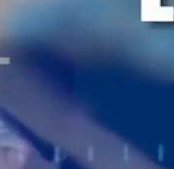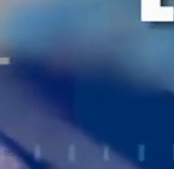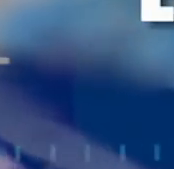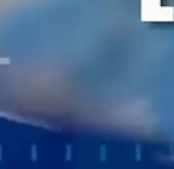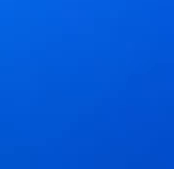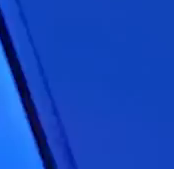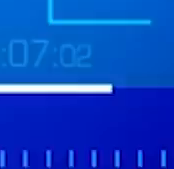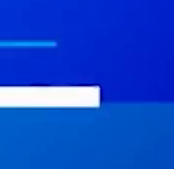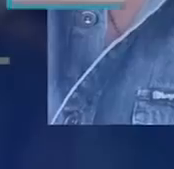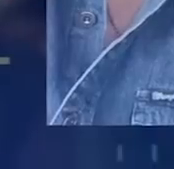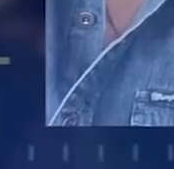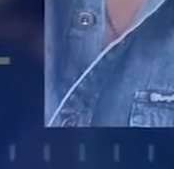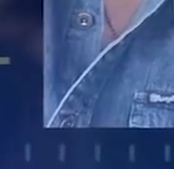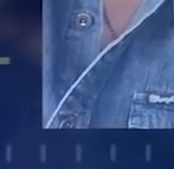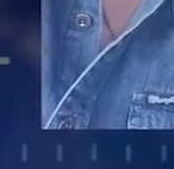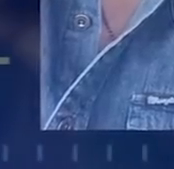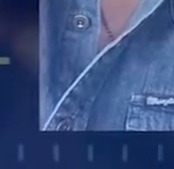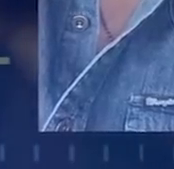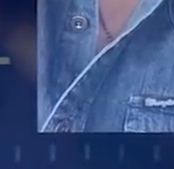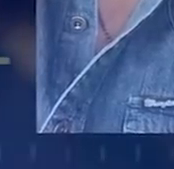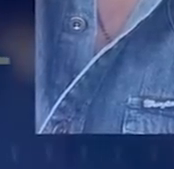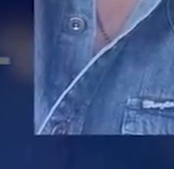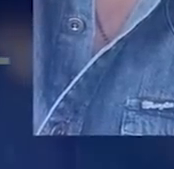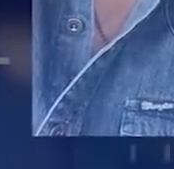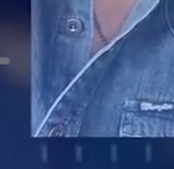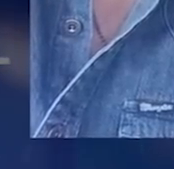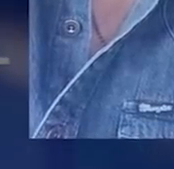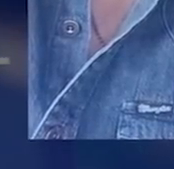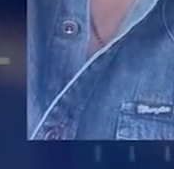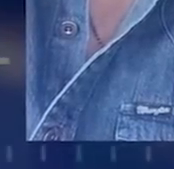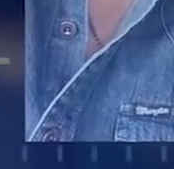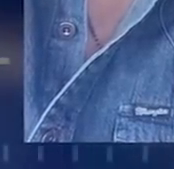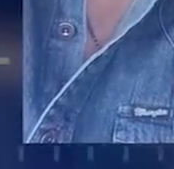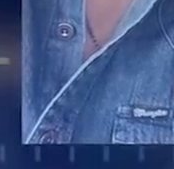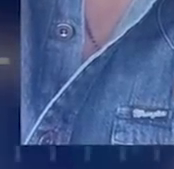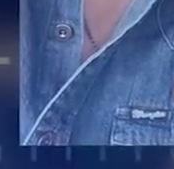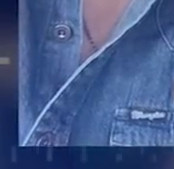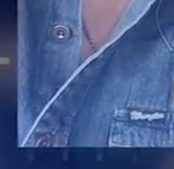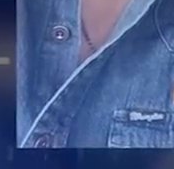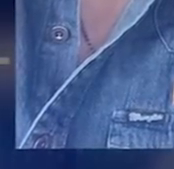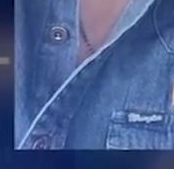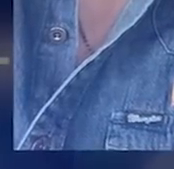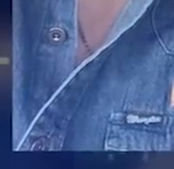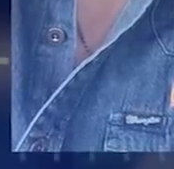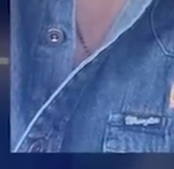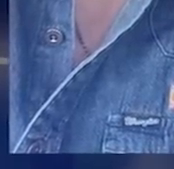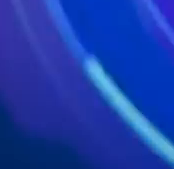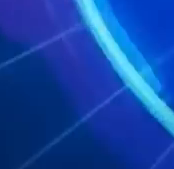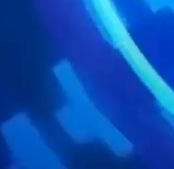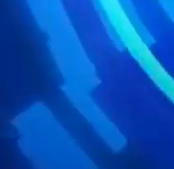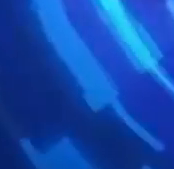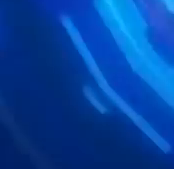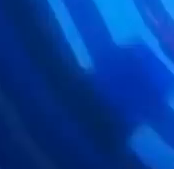ito pinalagan? Pangulong Duterte, kumusta na ngayon naka-quarantine matapos ma-expose sa